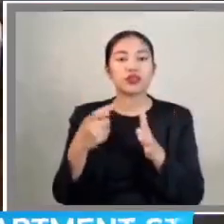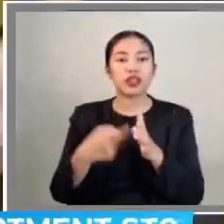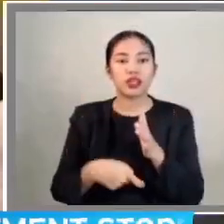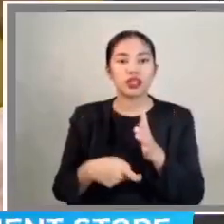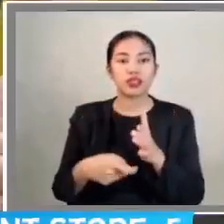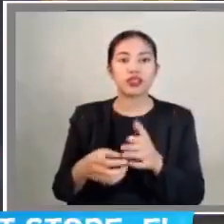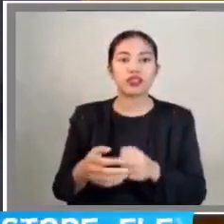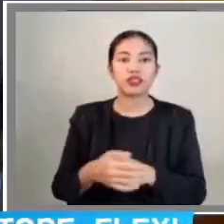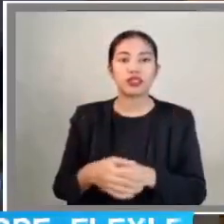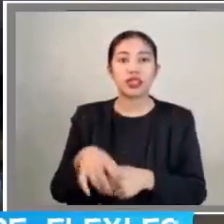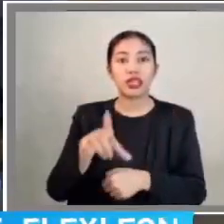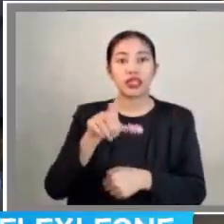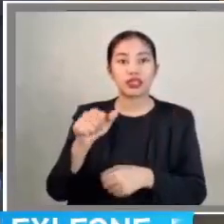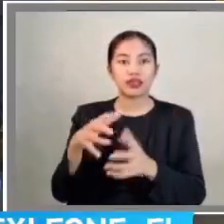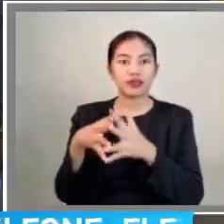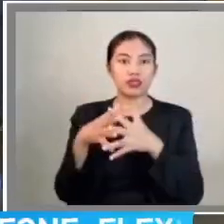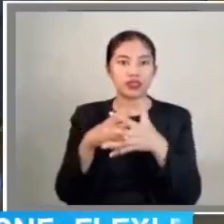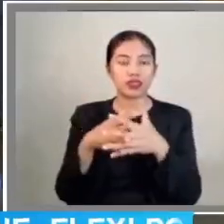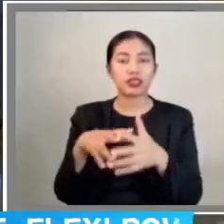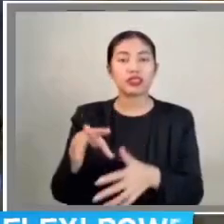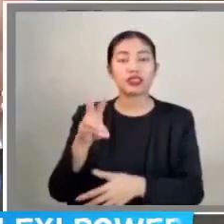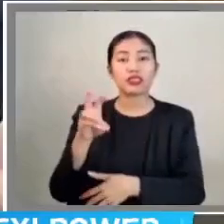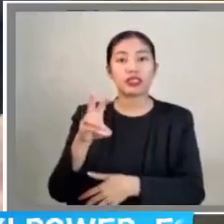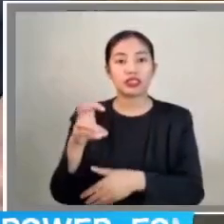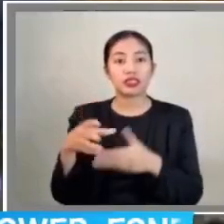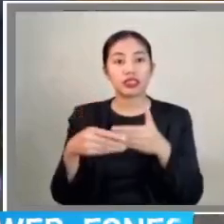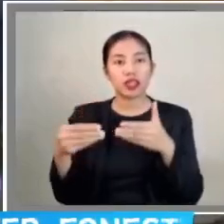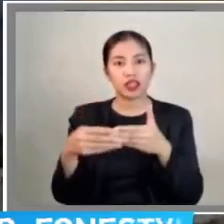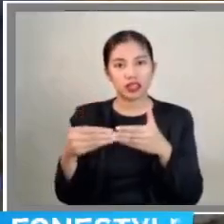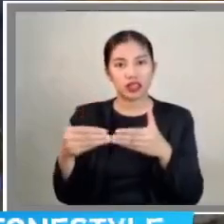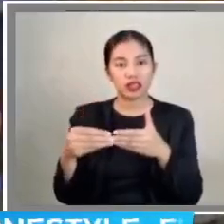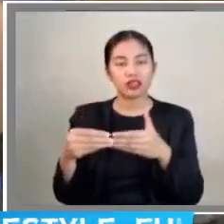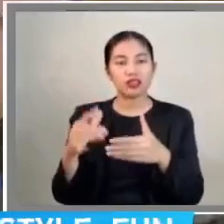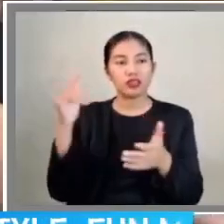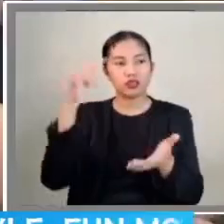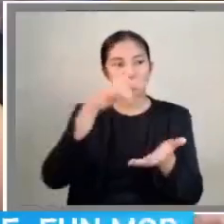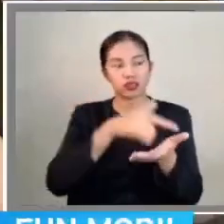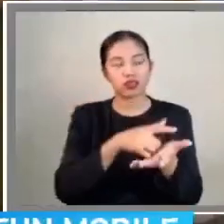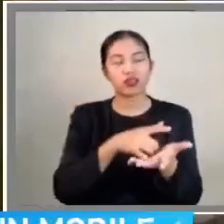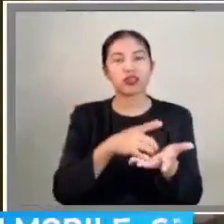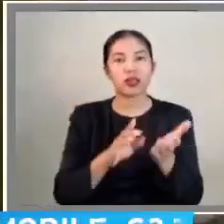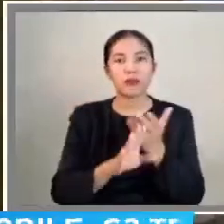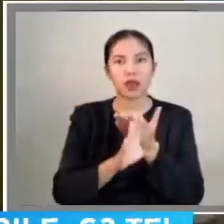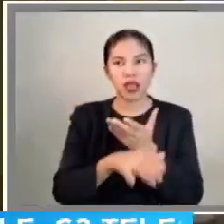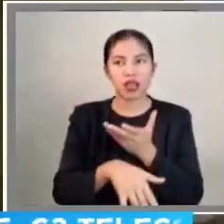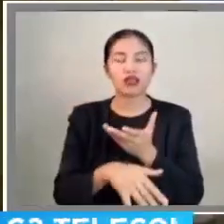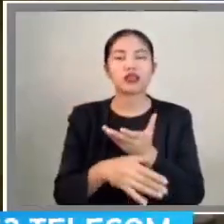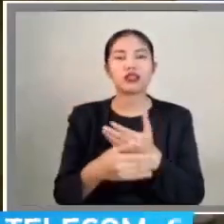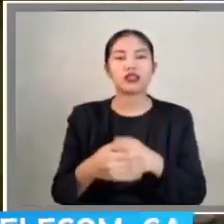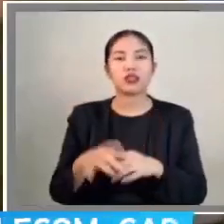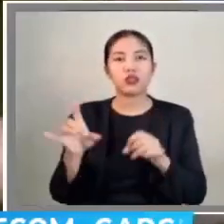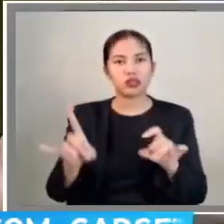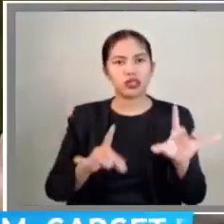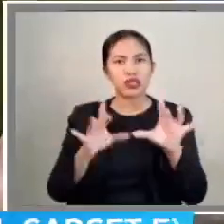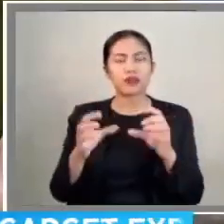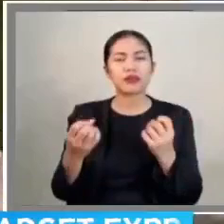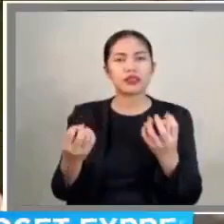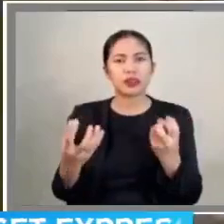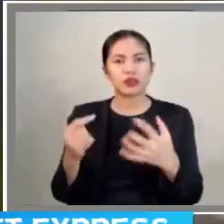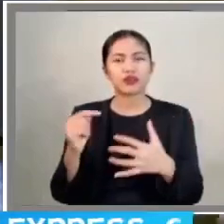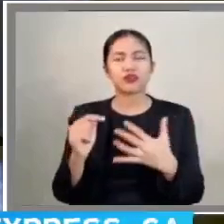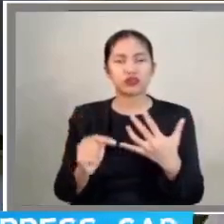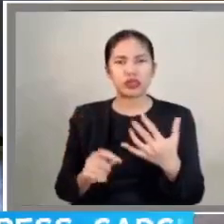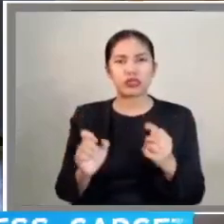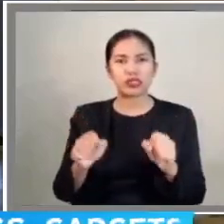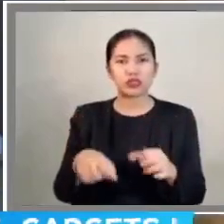na $600. Balikan na yan, sa Australia ay $400. So maraming pwedeng mabili dito. Punta lamang tayo dito